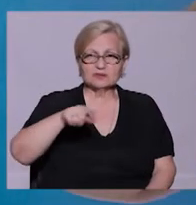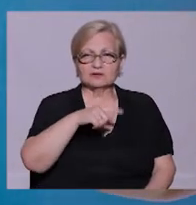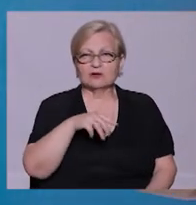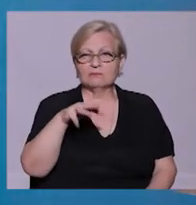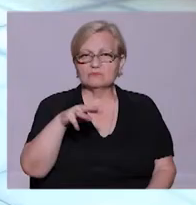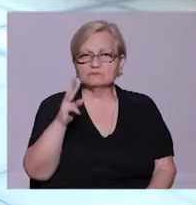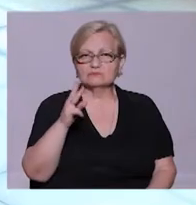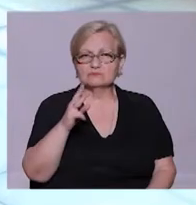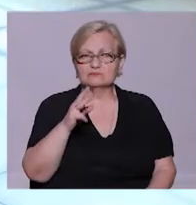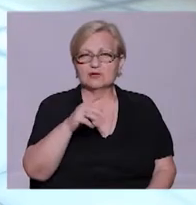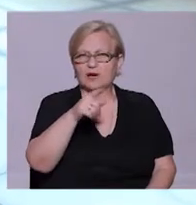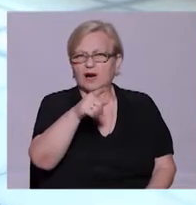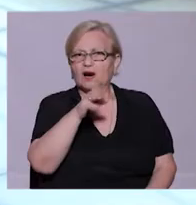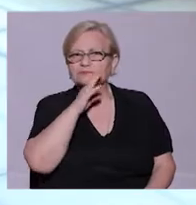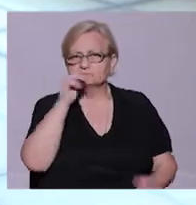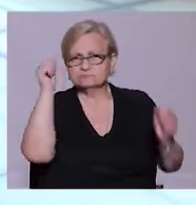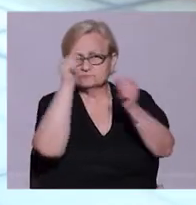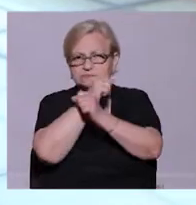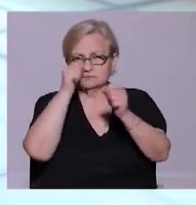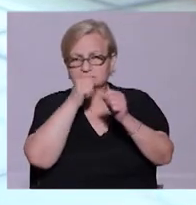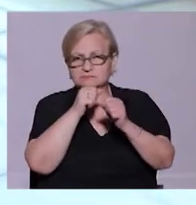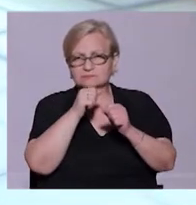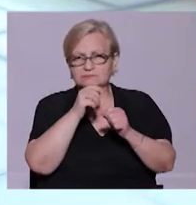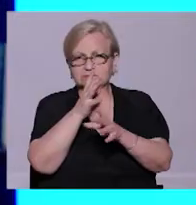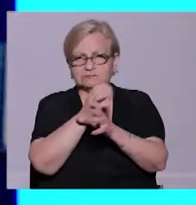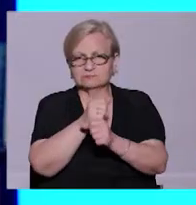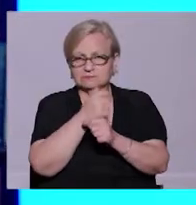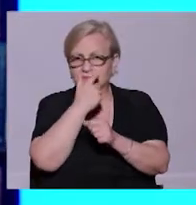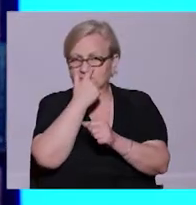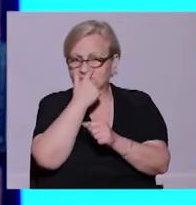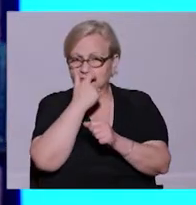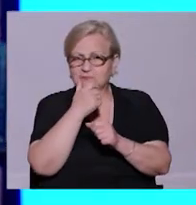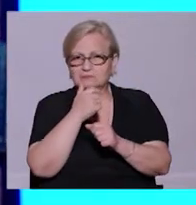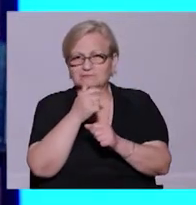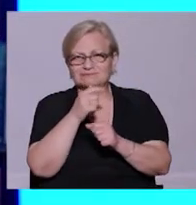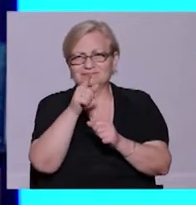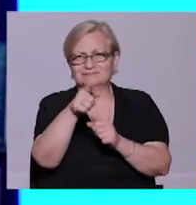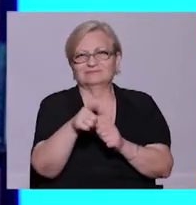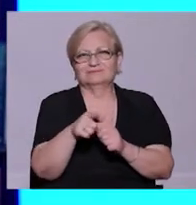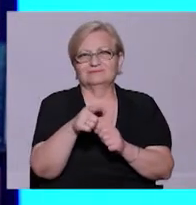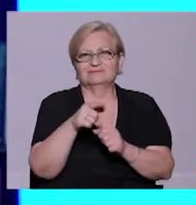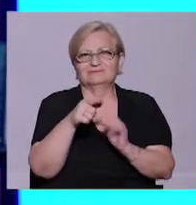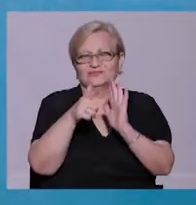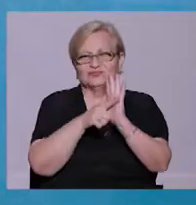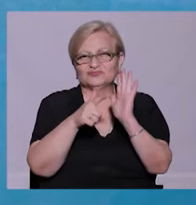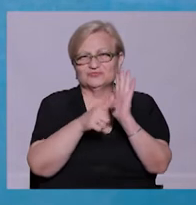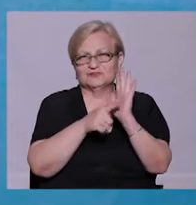როგორ დაწერა. პეპიმ რაღაც ასოები არიცოდა და ამიტომ პირდაპირ ციფრით ჩაწერა